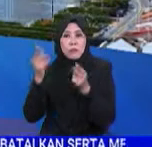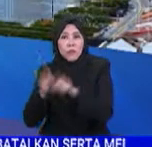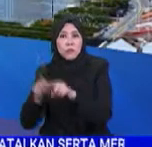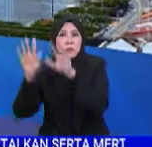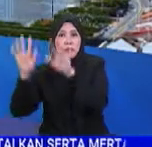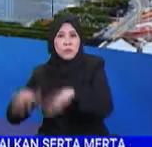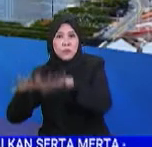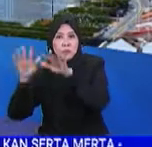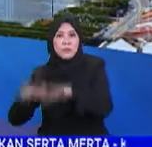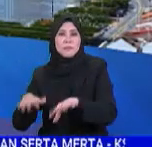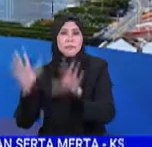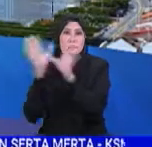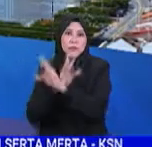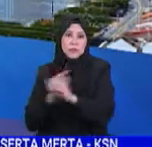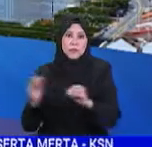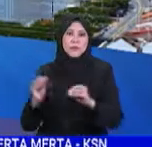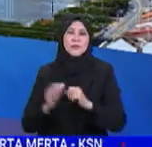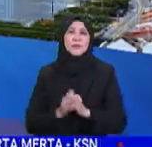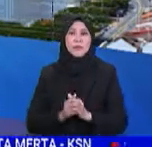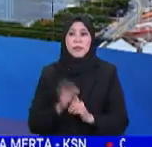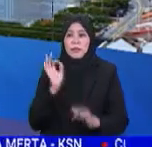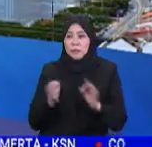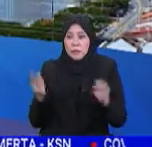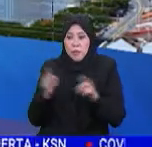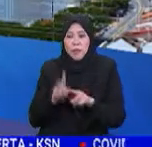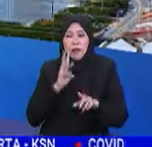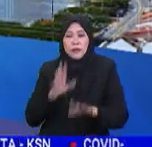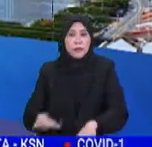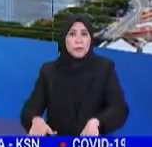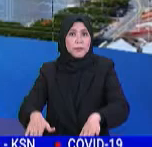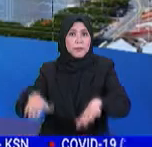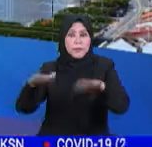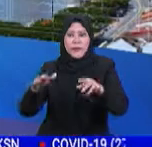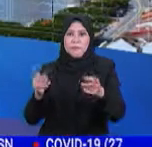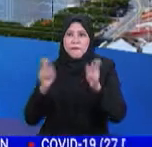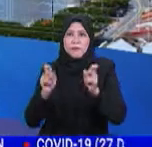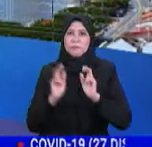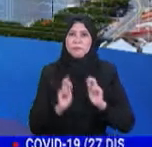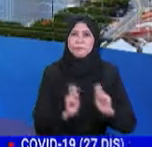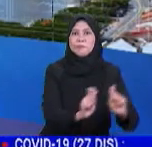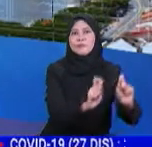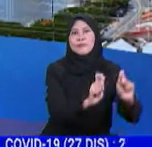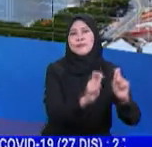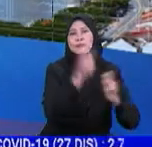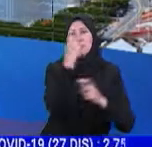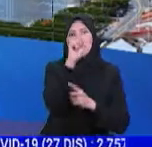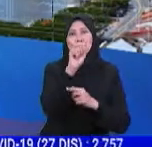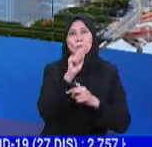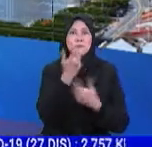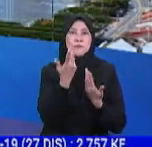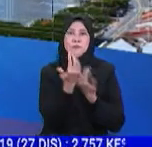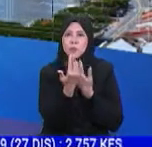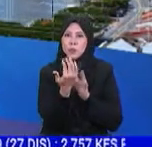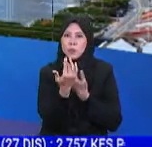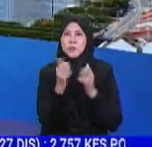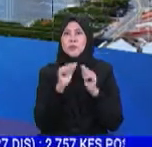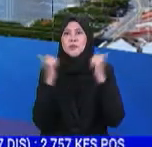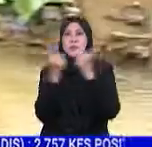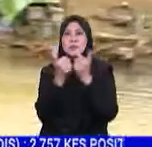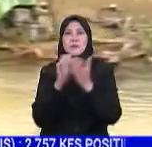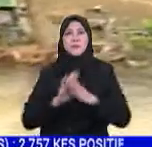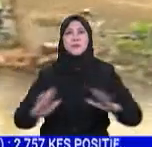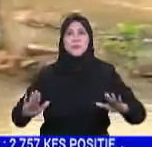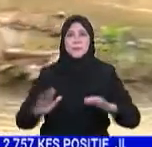apabila situasi tersebut berlaku, bertindak pantas adalah lebih penting daripada menanti bantuan agensi penyelamat.